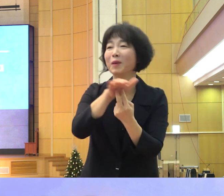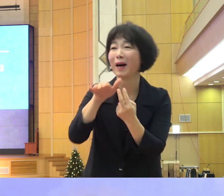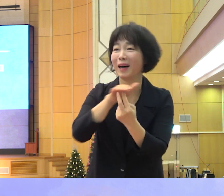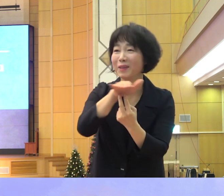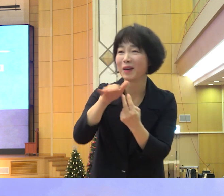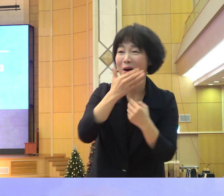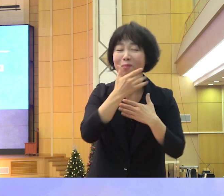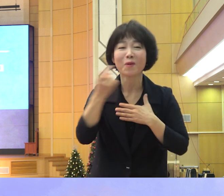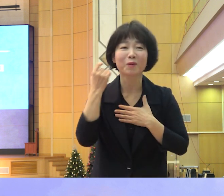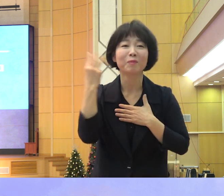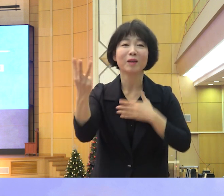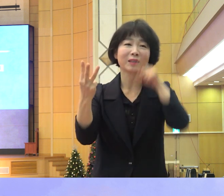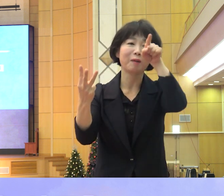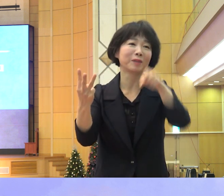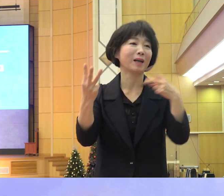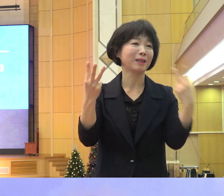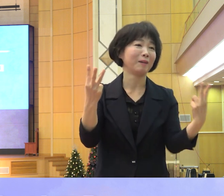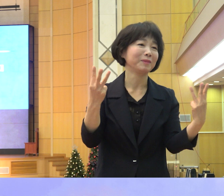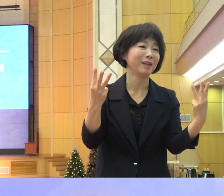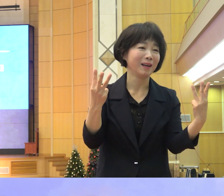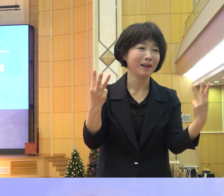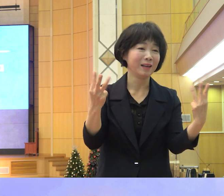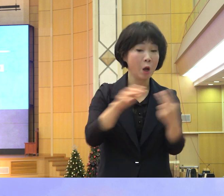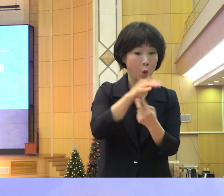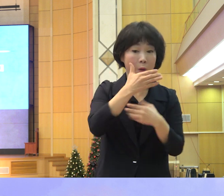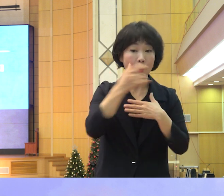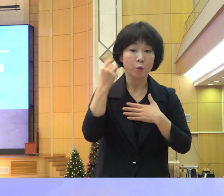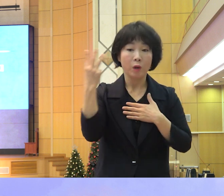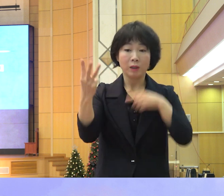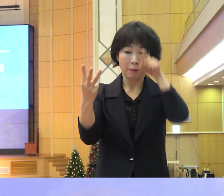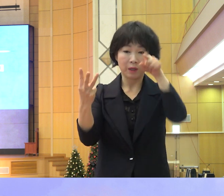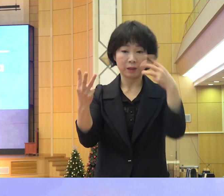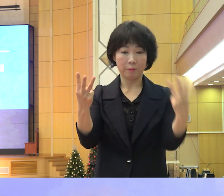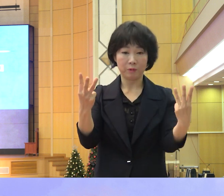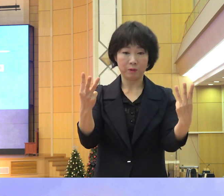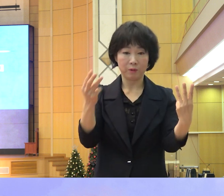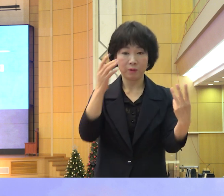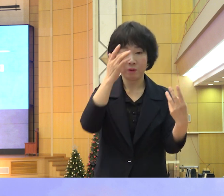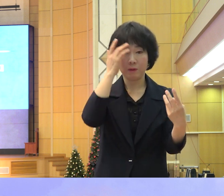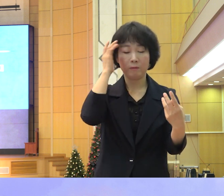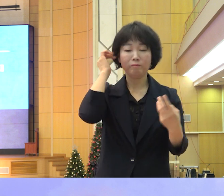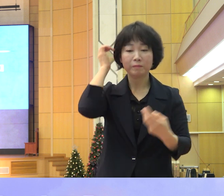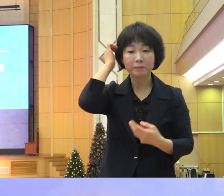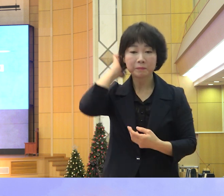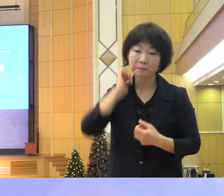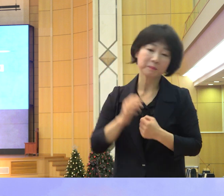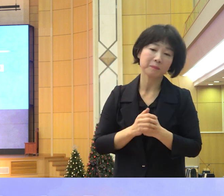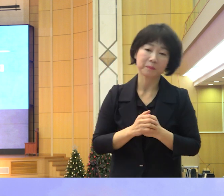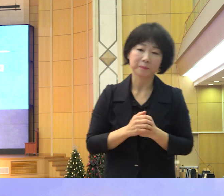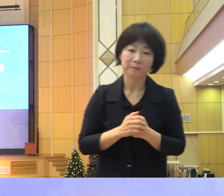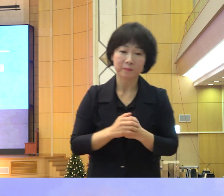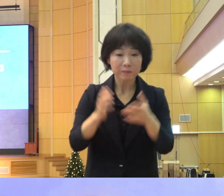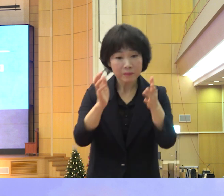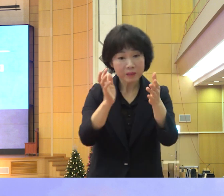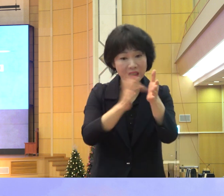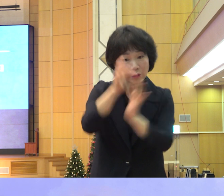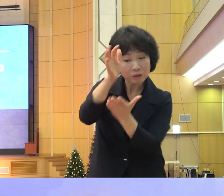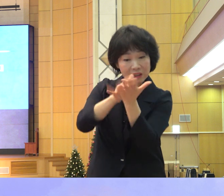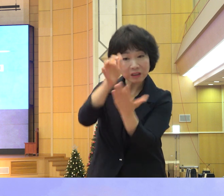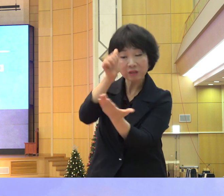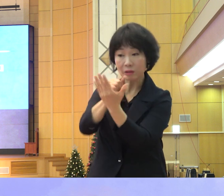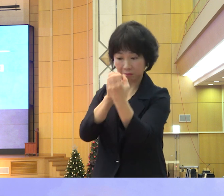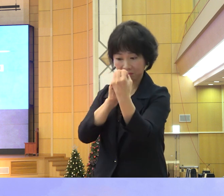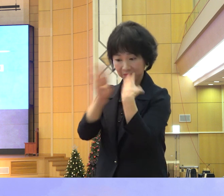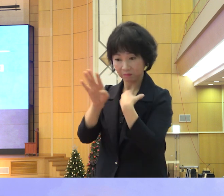요한복음 3장 3절. 요한복음에서 요한복음 가는데 꼭 페이지수 알려줄 필요가 없겠죠. 예수께서 대답하여